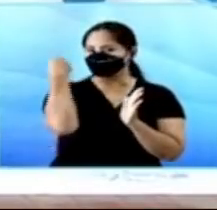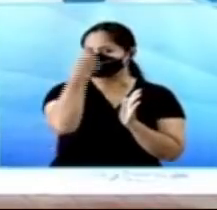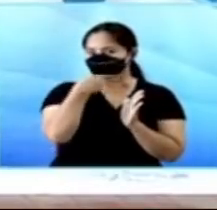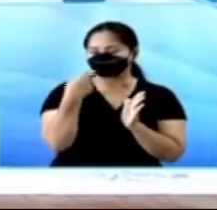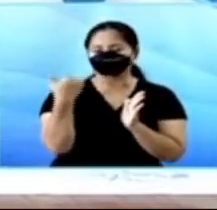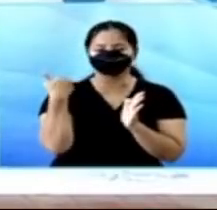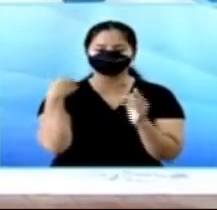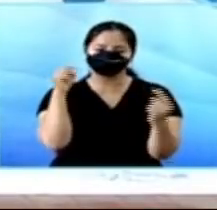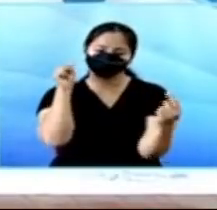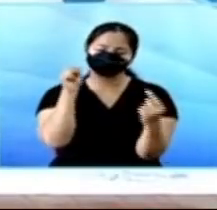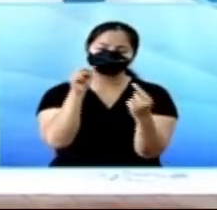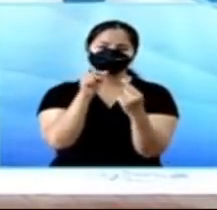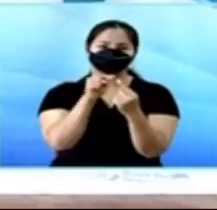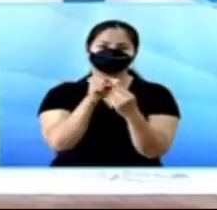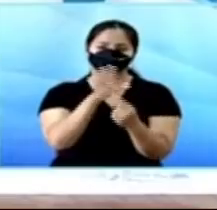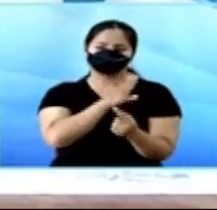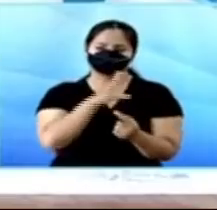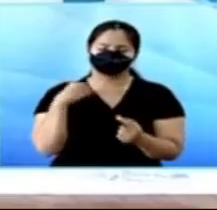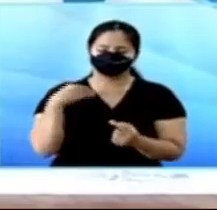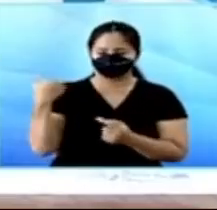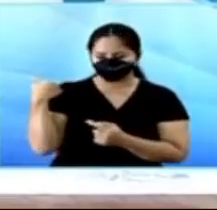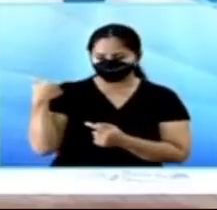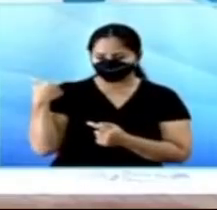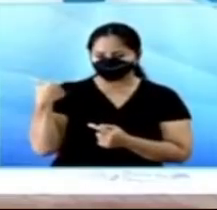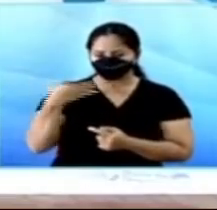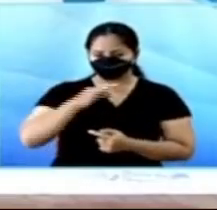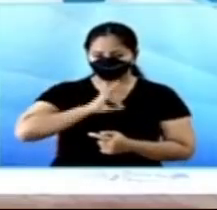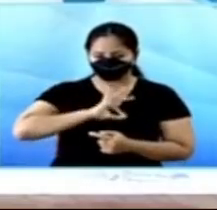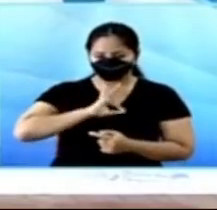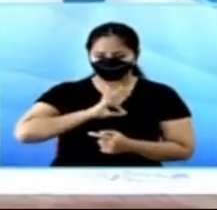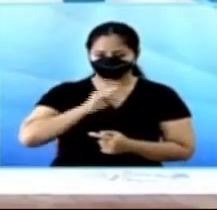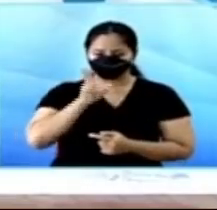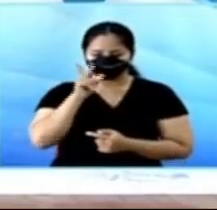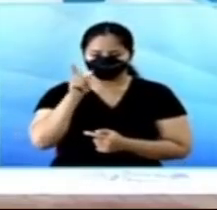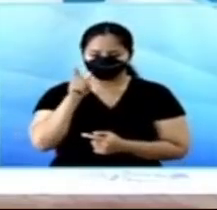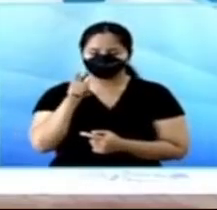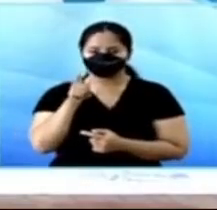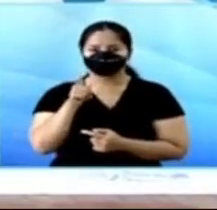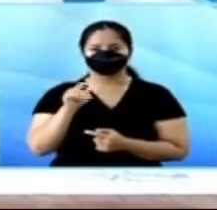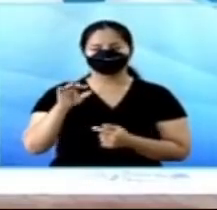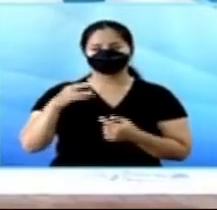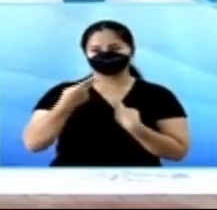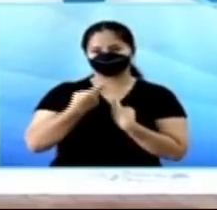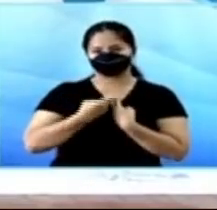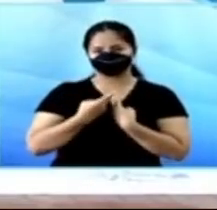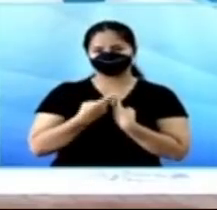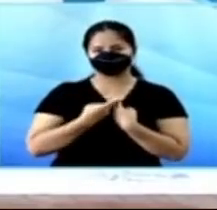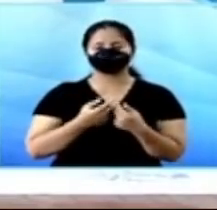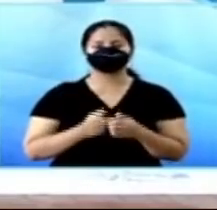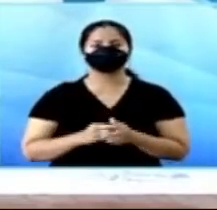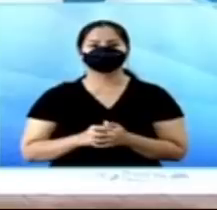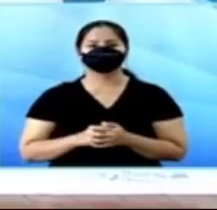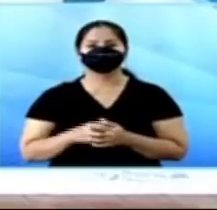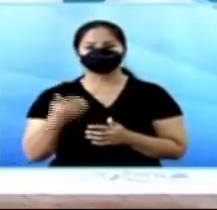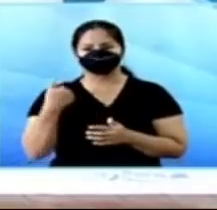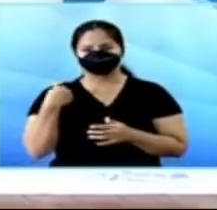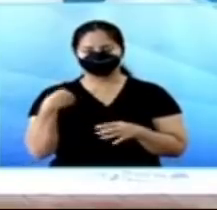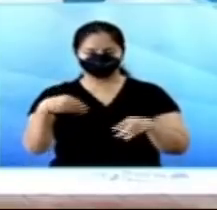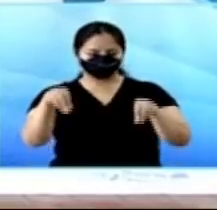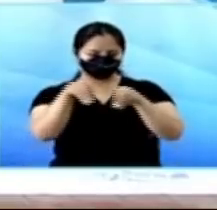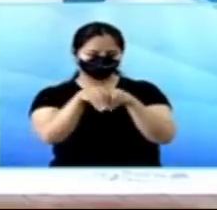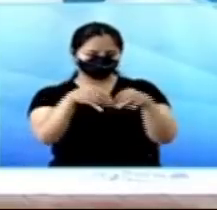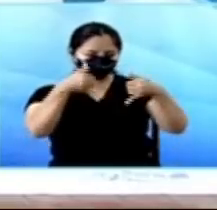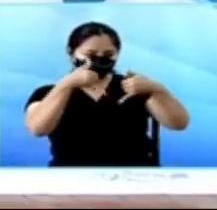งค์หรือว่ามีความรู้สึกหรือว่าได้รับข่าวแจ้งการนี้ว่าตนเองมีการสัมผัสใกล้ชิ